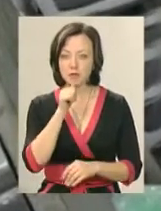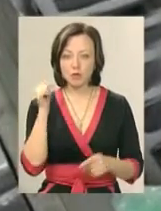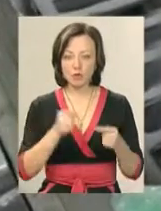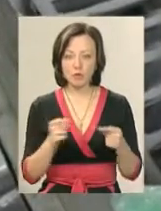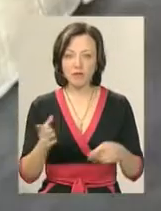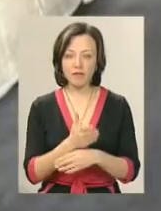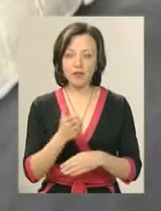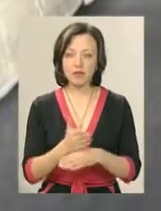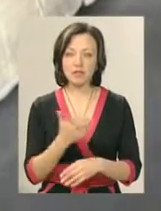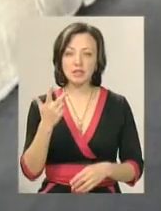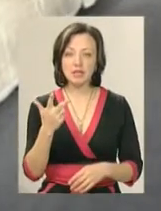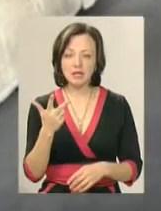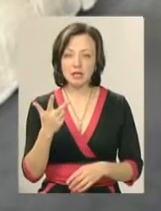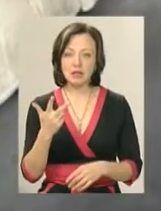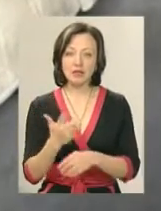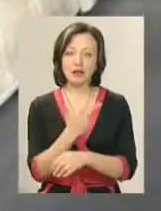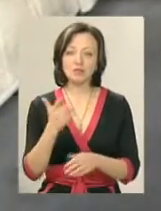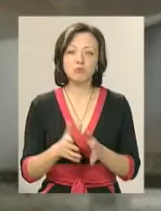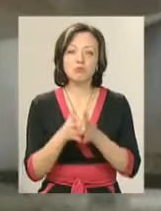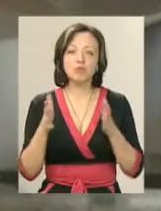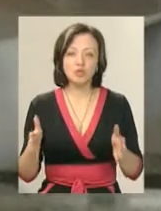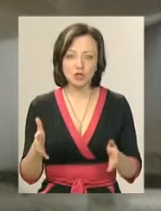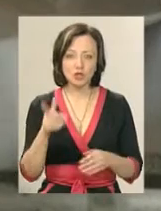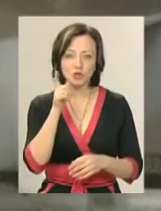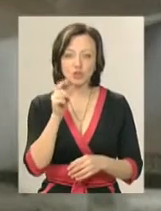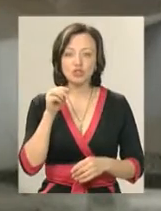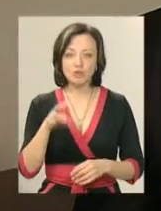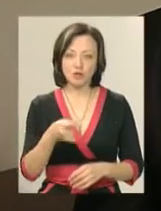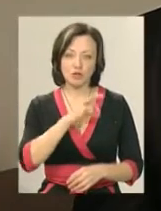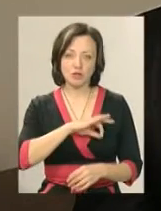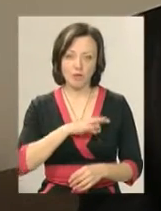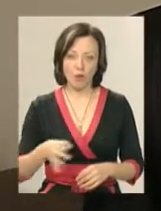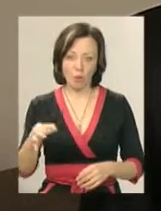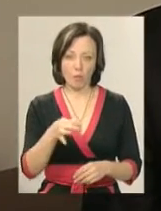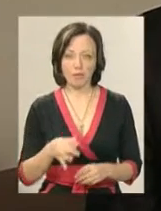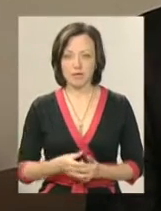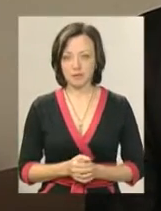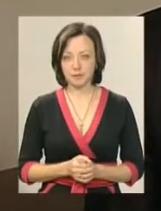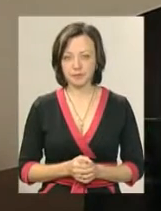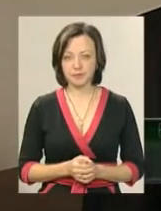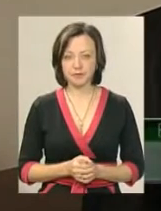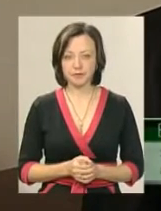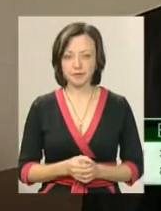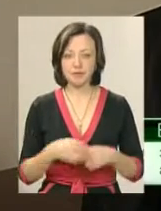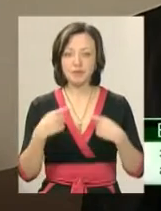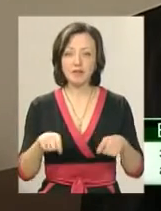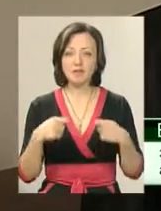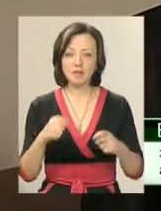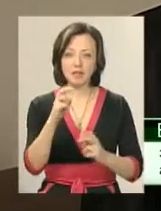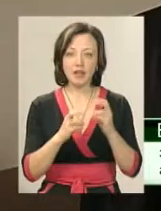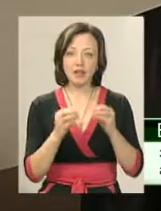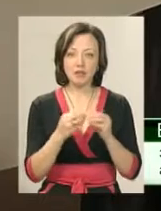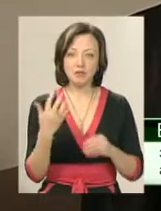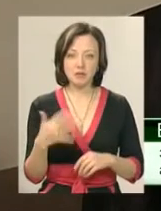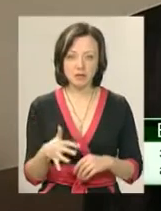краю виготовили майже у три з половиною рази більше продукції, аніж споживає область, каже Вадим Конончук. Відпускна ціна на заводі десь 10,50,